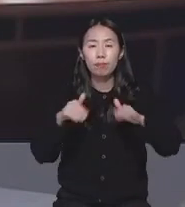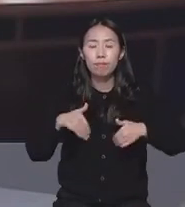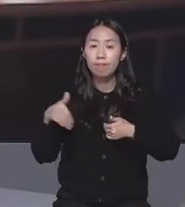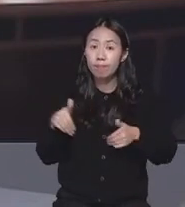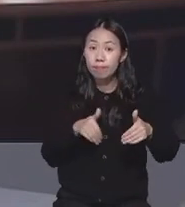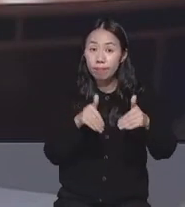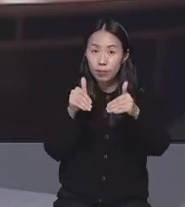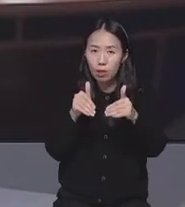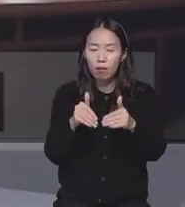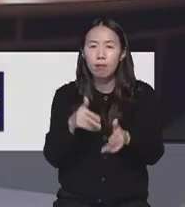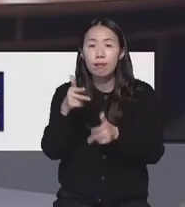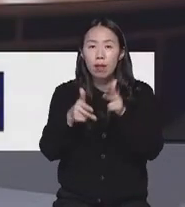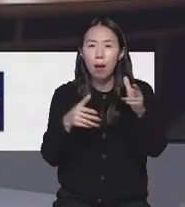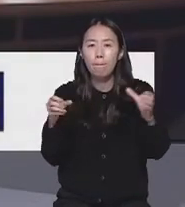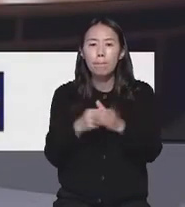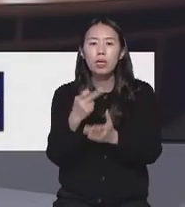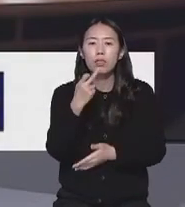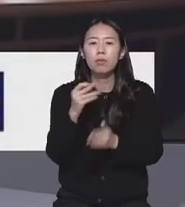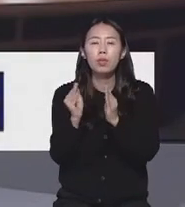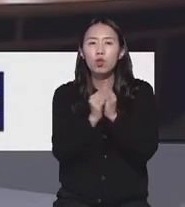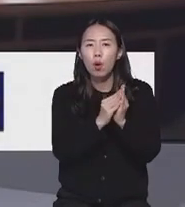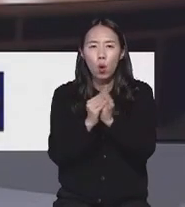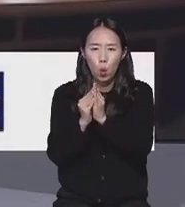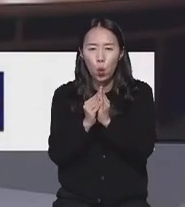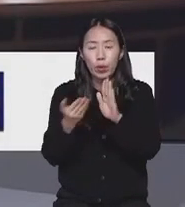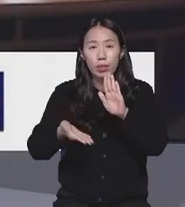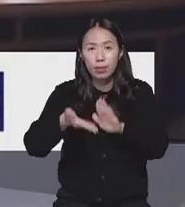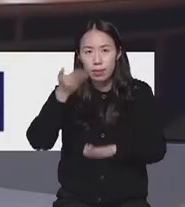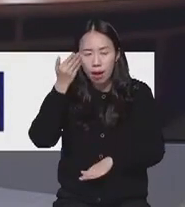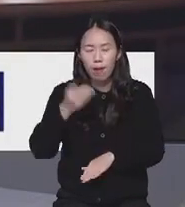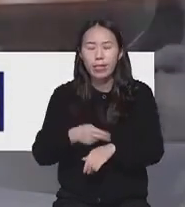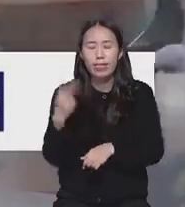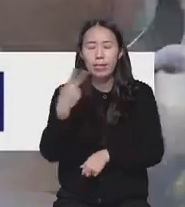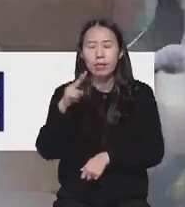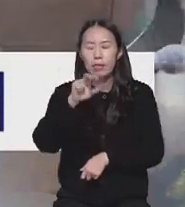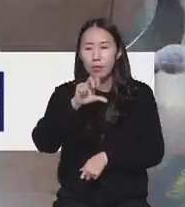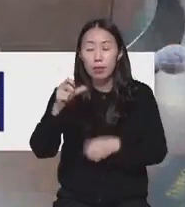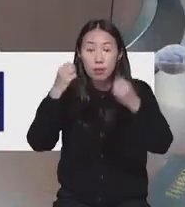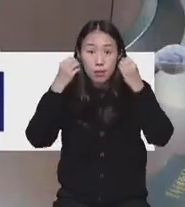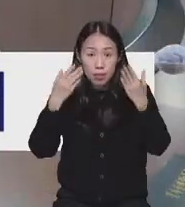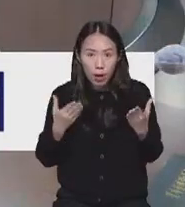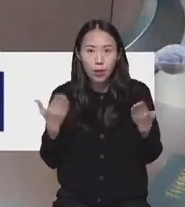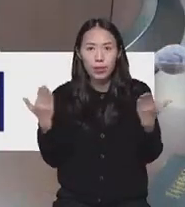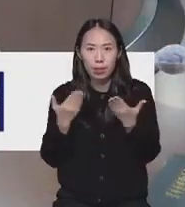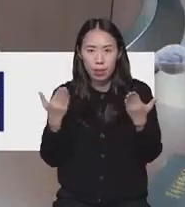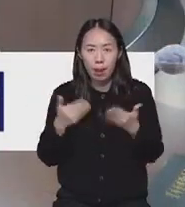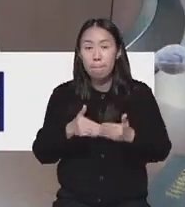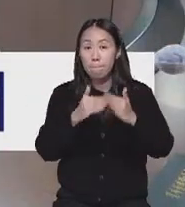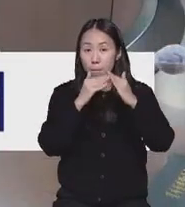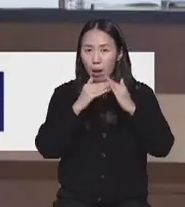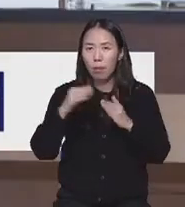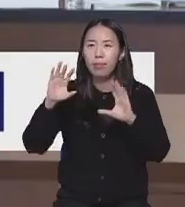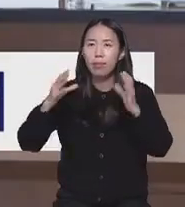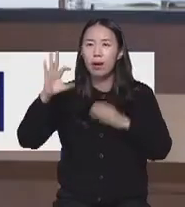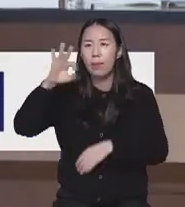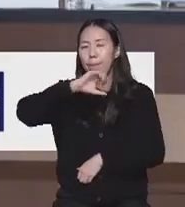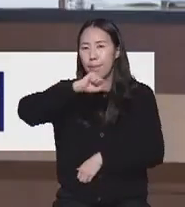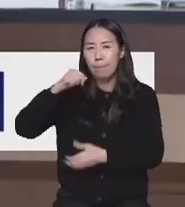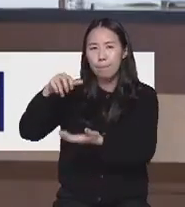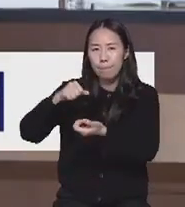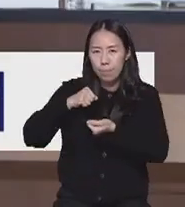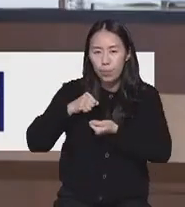전라남도가 총사업비 12조 2,193억 원 규모의 2025년 신규 사업을 발굴해 국비 확보에